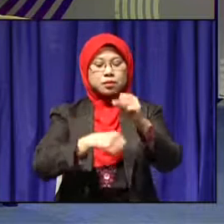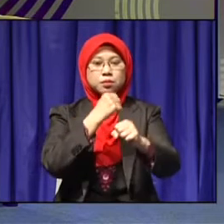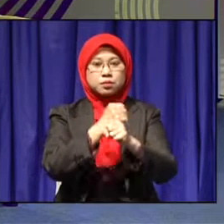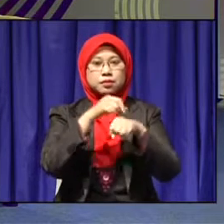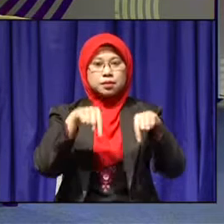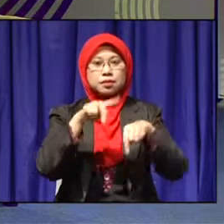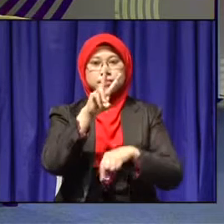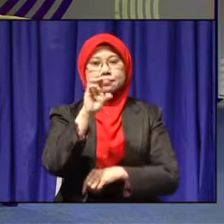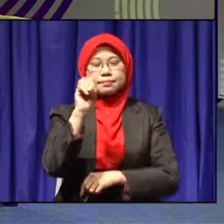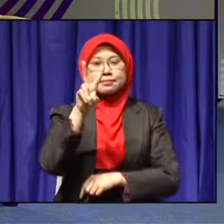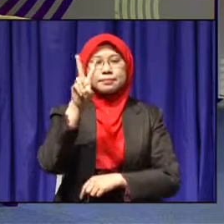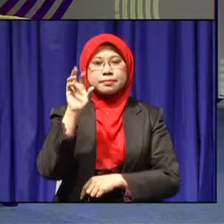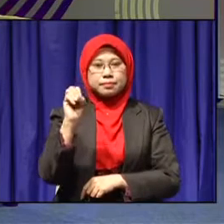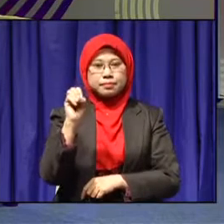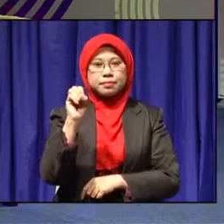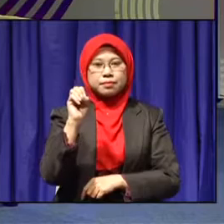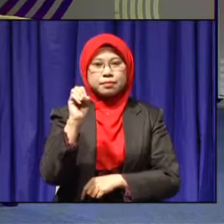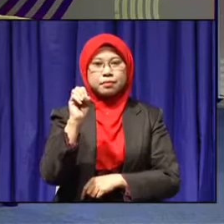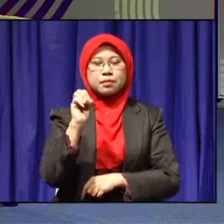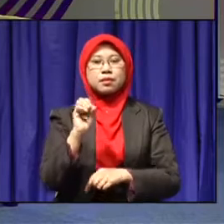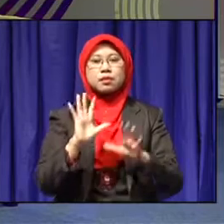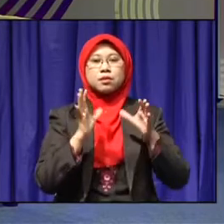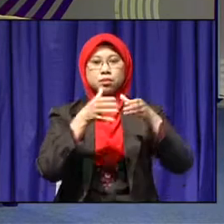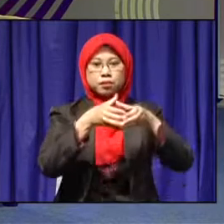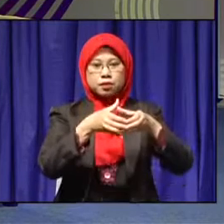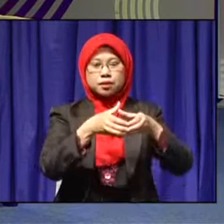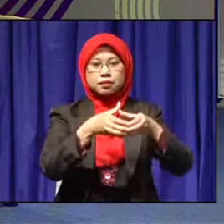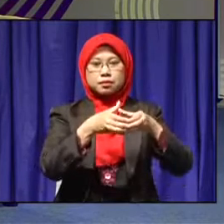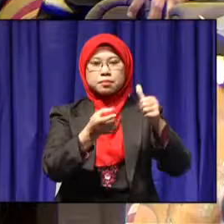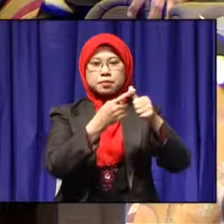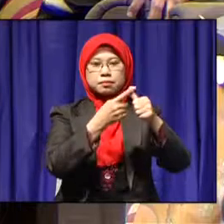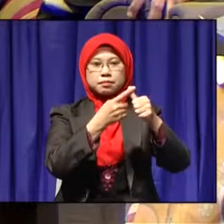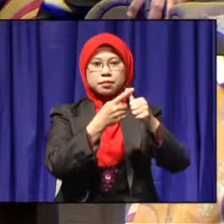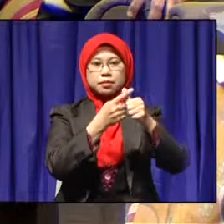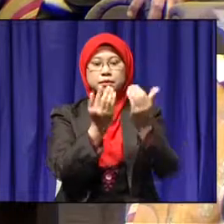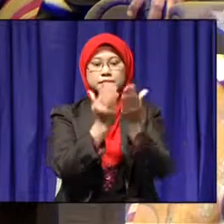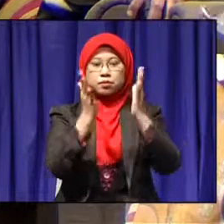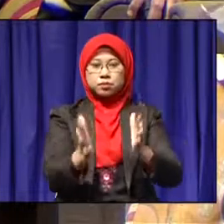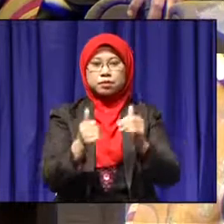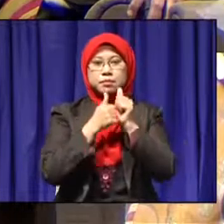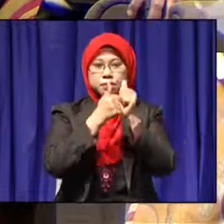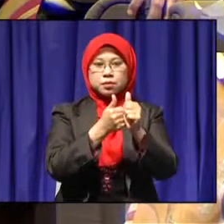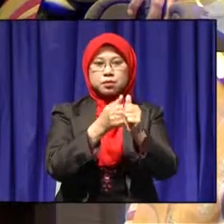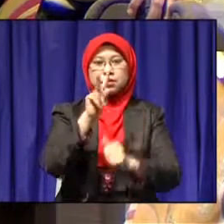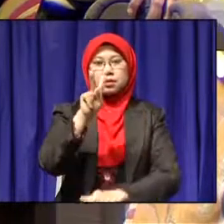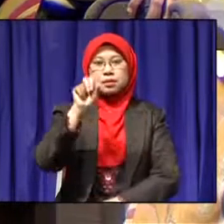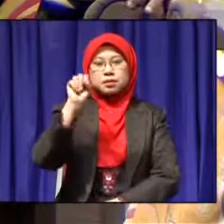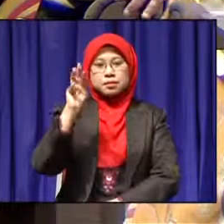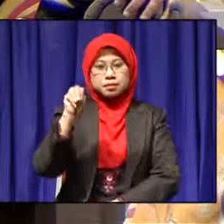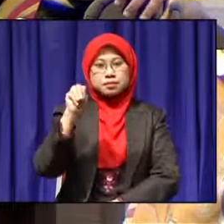tahun 2020 Ini cohort pertama murid meja mengikuti qwerty tahun 2017